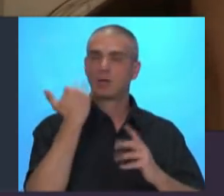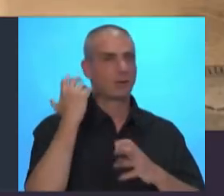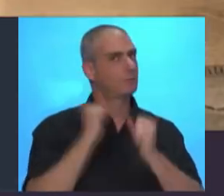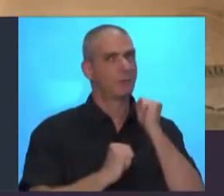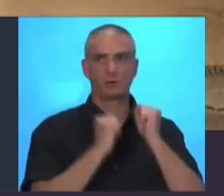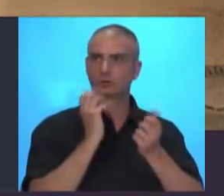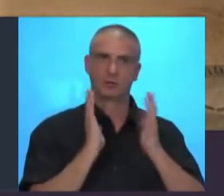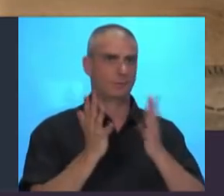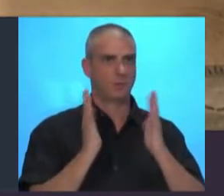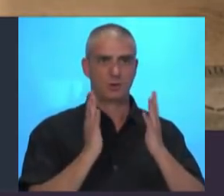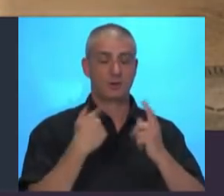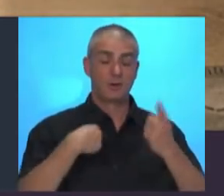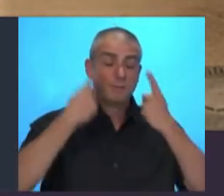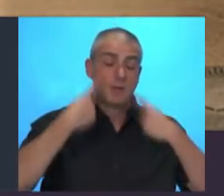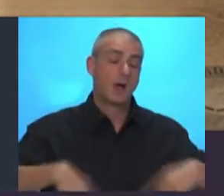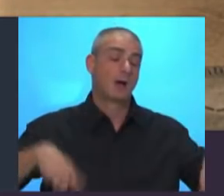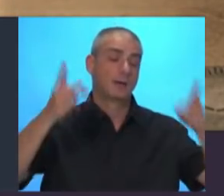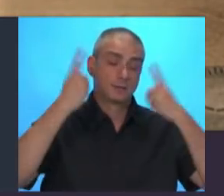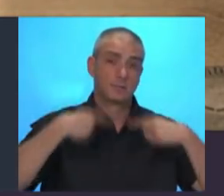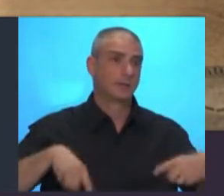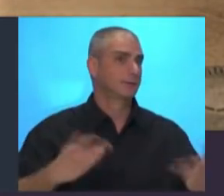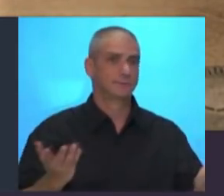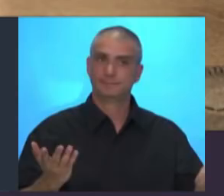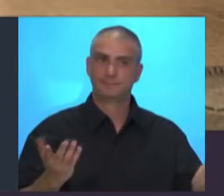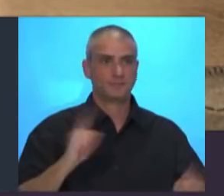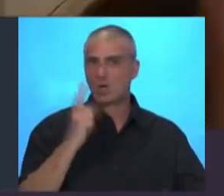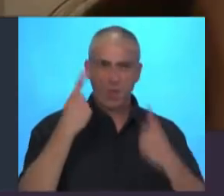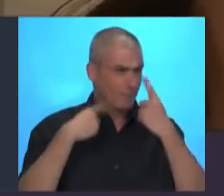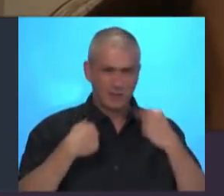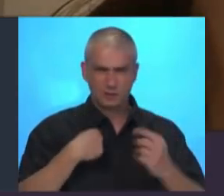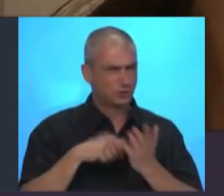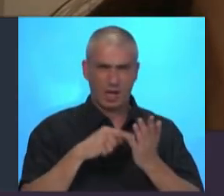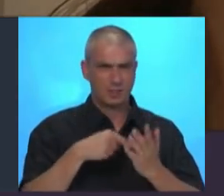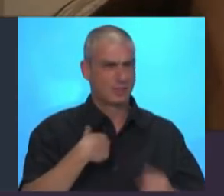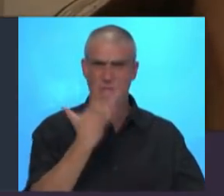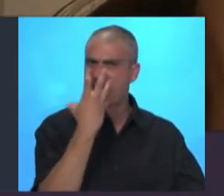קשה. בכיתי, אבל לא בכיתי דמעות